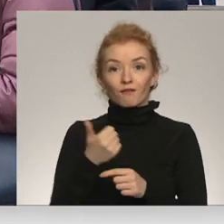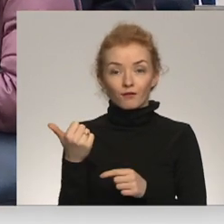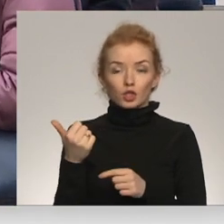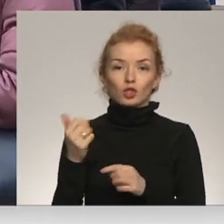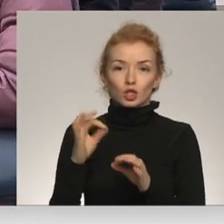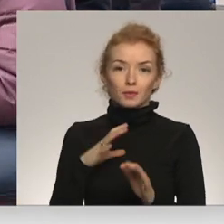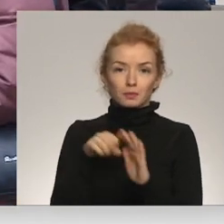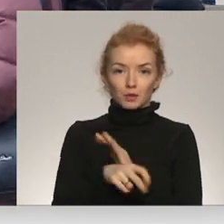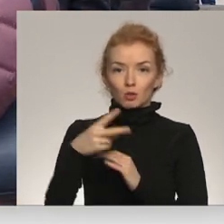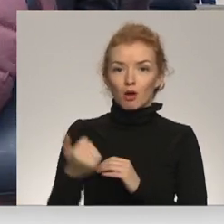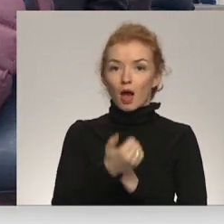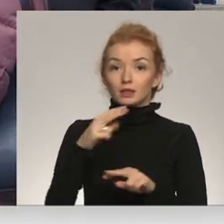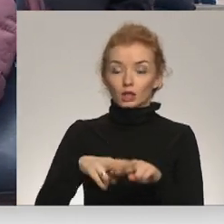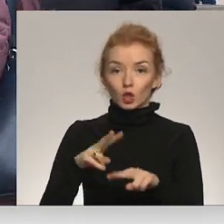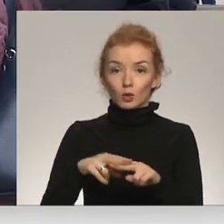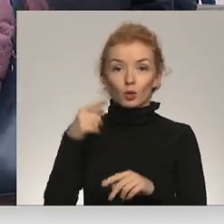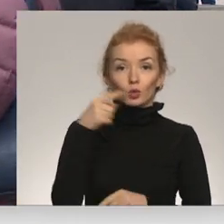pavadītēju 20 gadus.